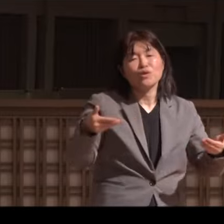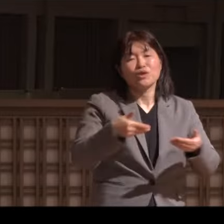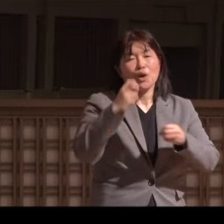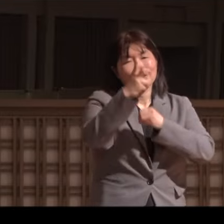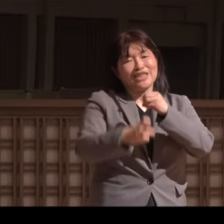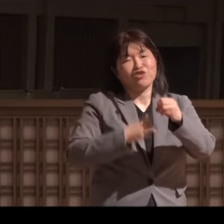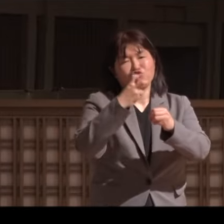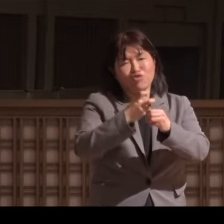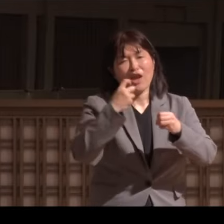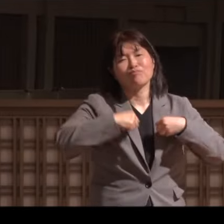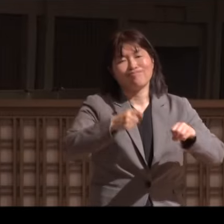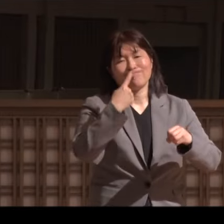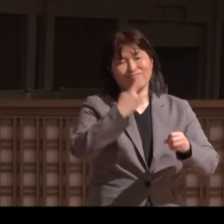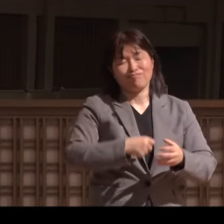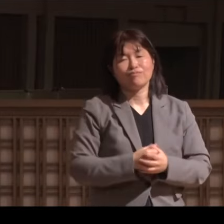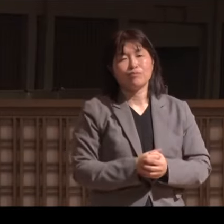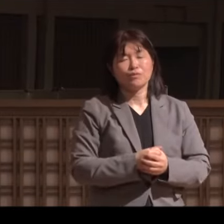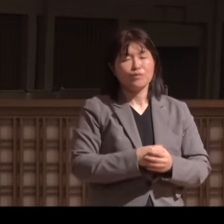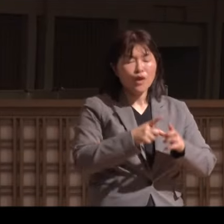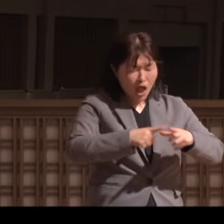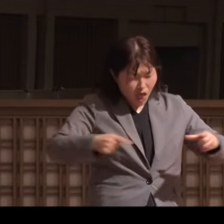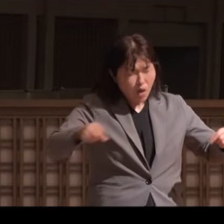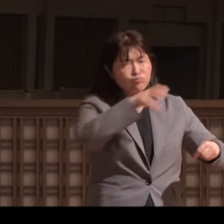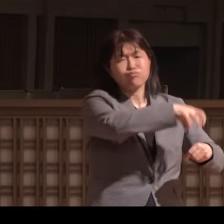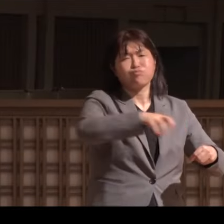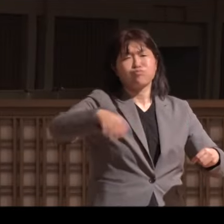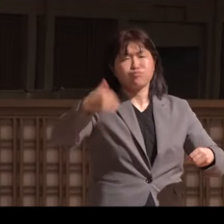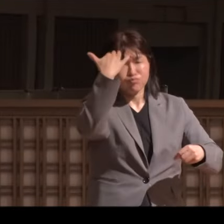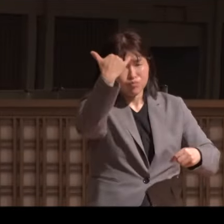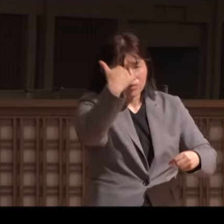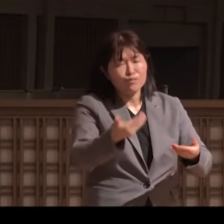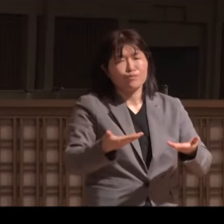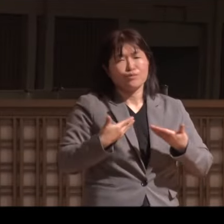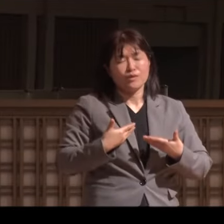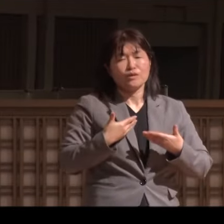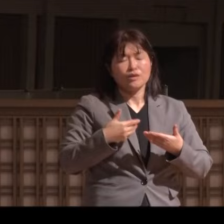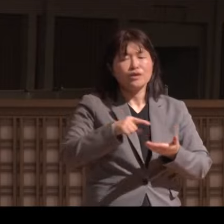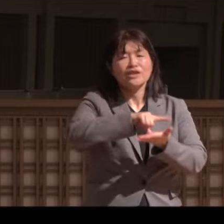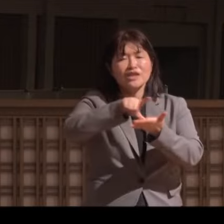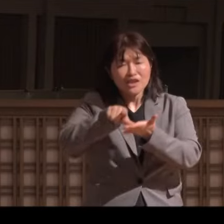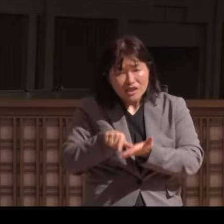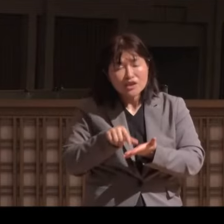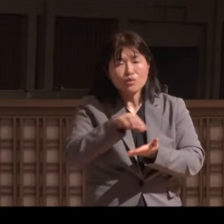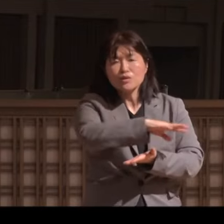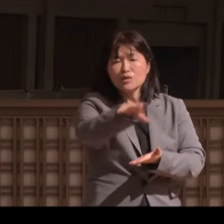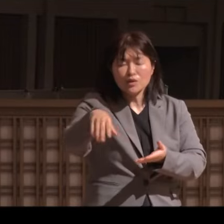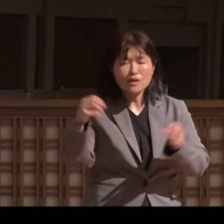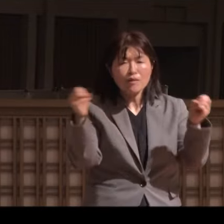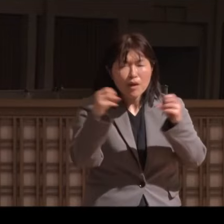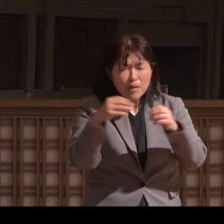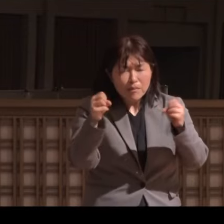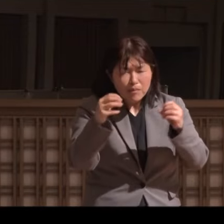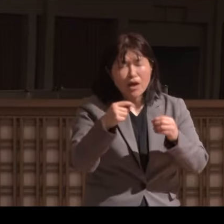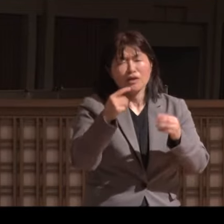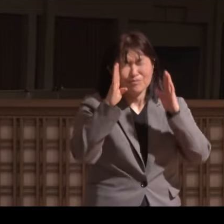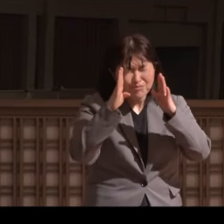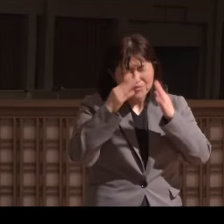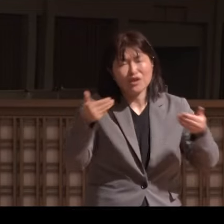20年ぐらいやっておりますだからま全国いろんなとこ読んでいただくと地域コミュニティの方々と一緒に話をするっていうこんなことばっかりやってるんです